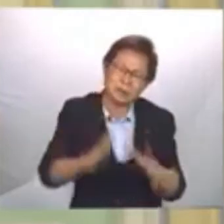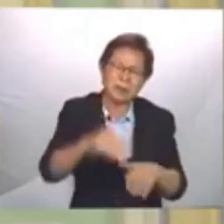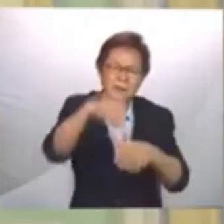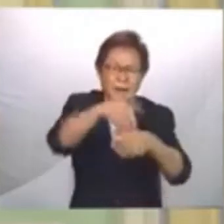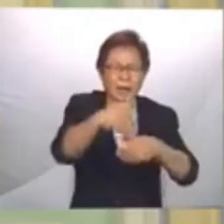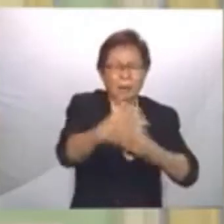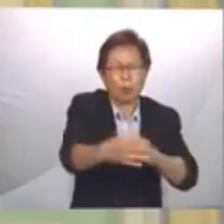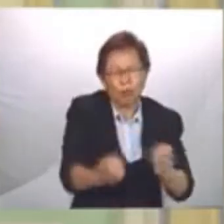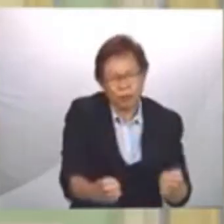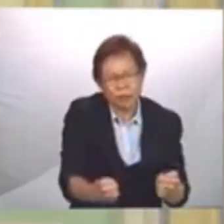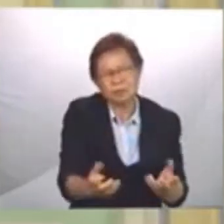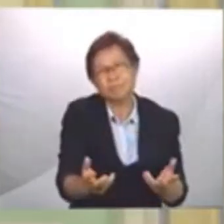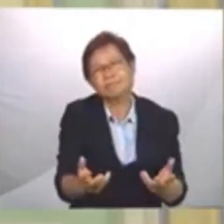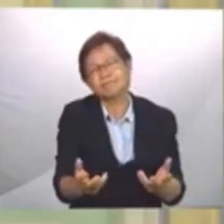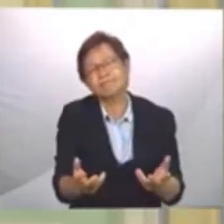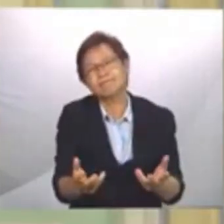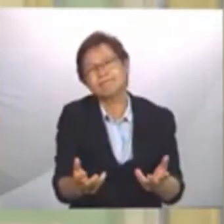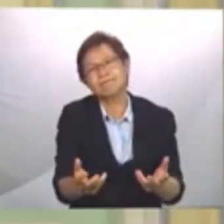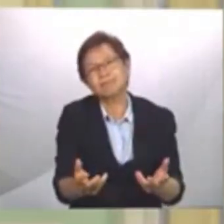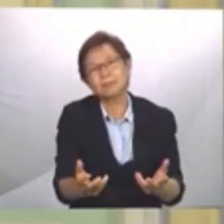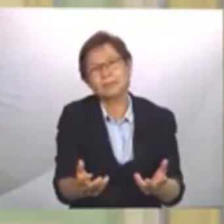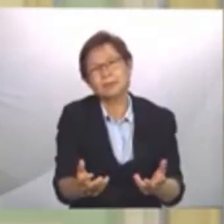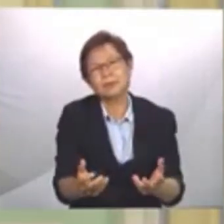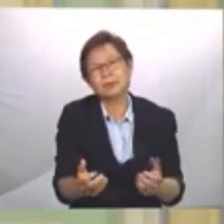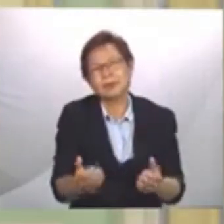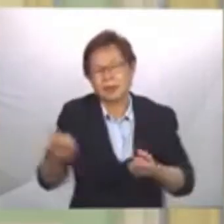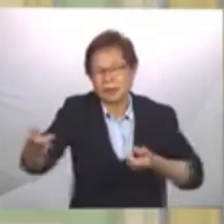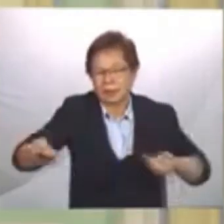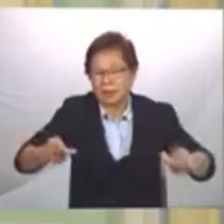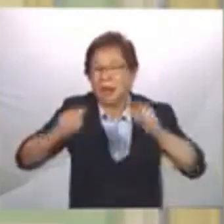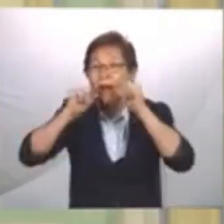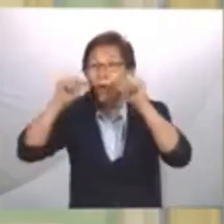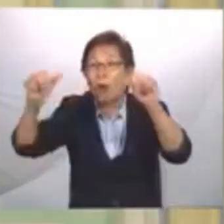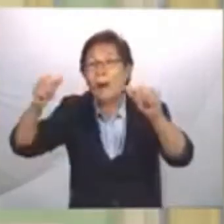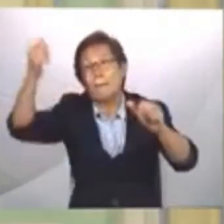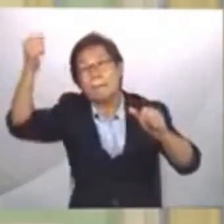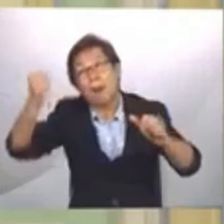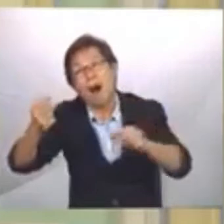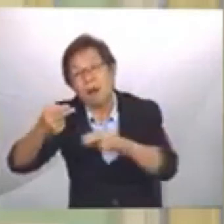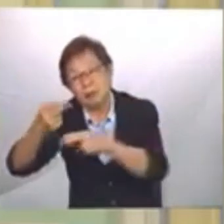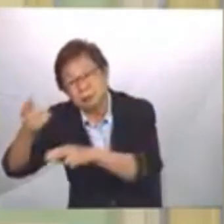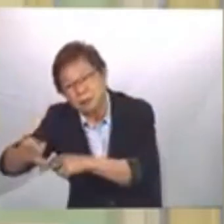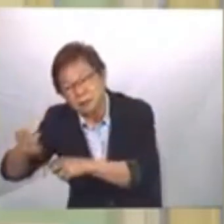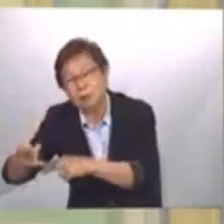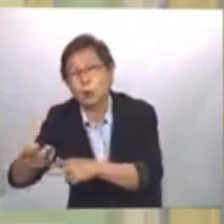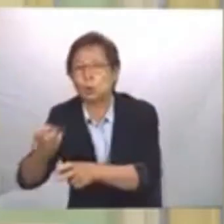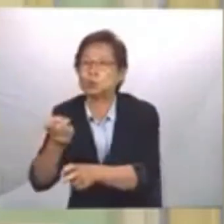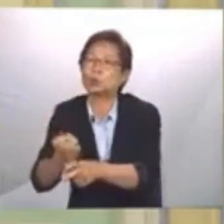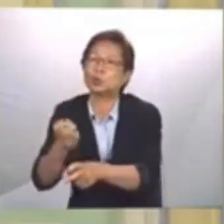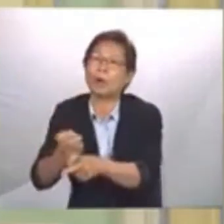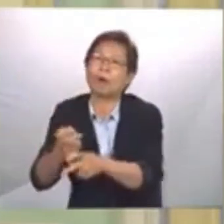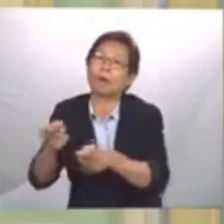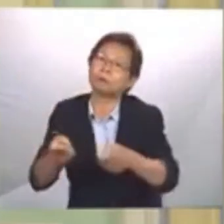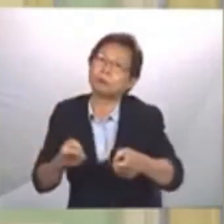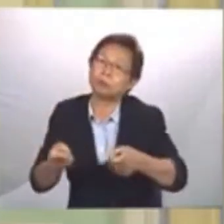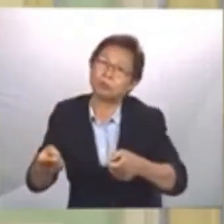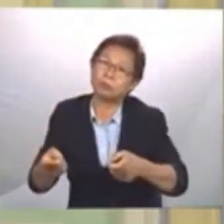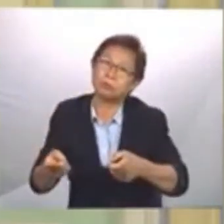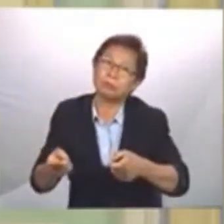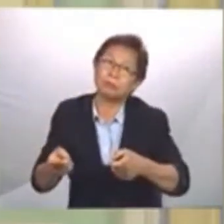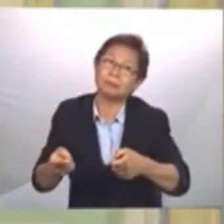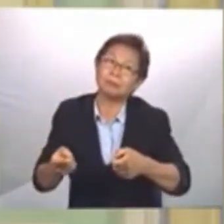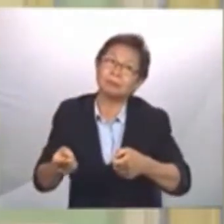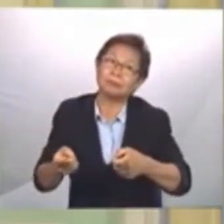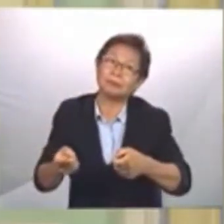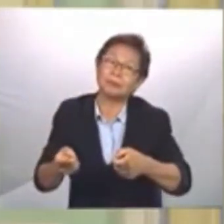dan sebagainya. Dan kenderaan awam juga merupakan salah satu tempat yang susah untuk dikawal dari segi